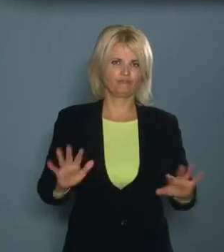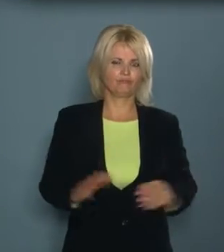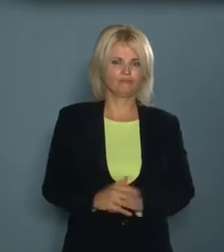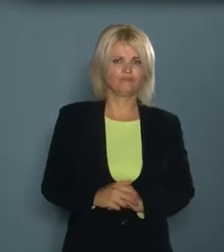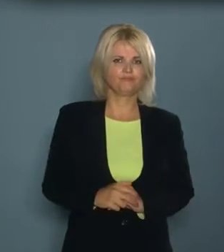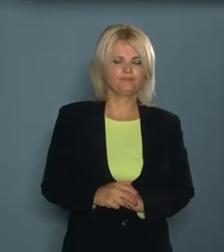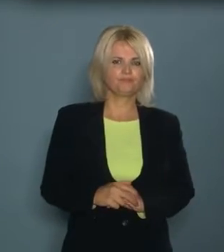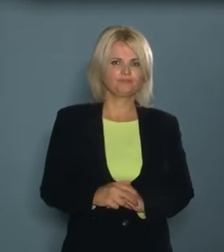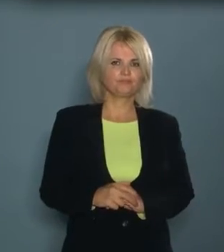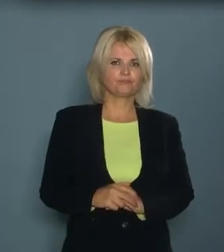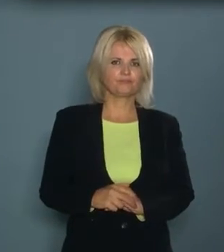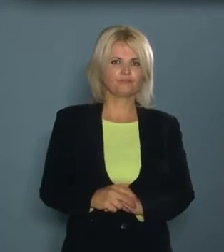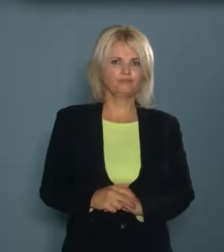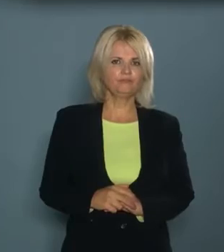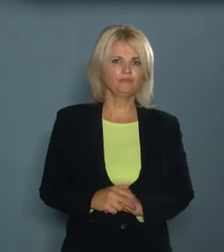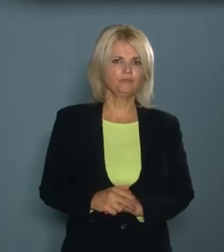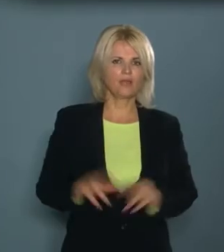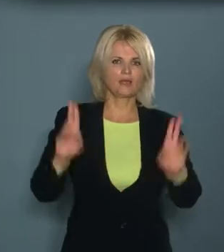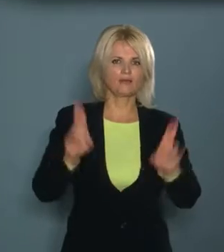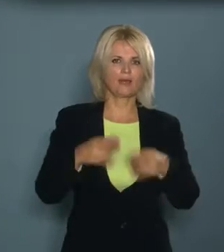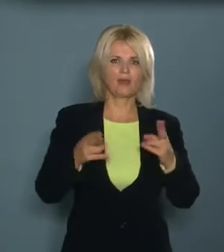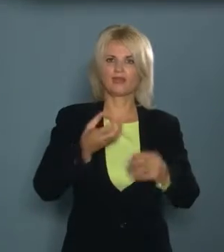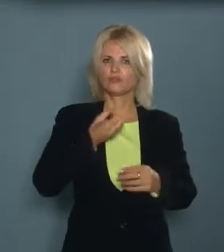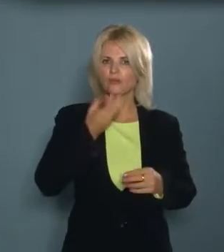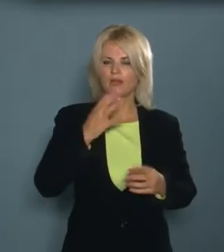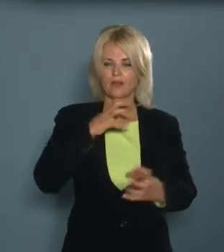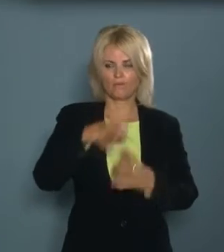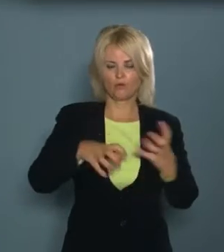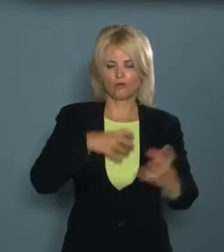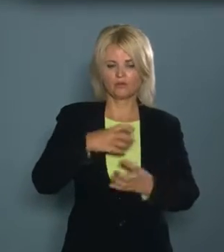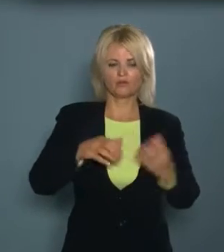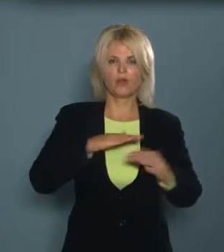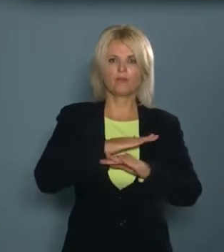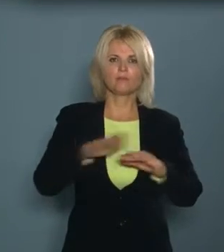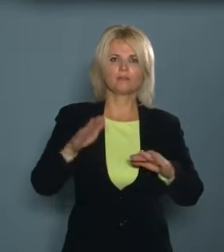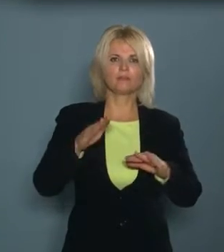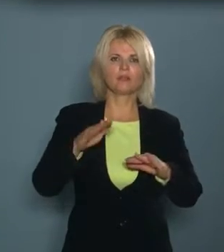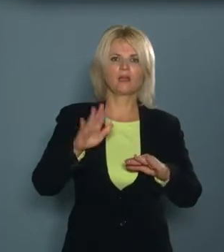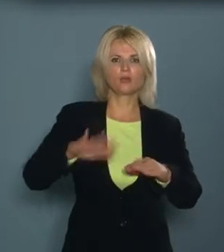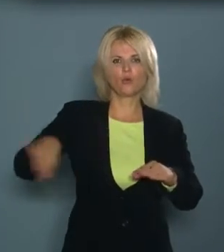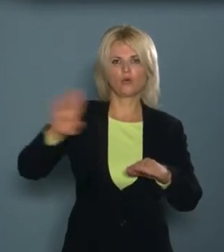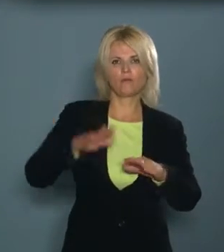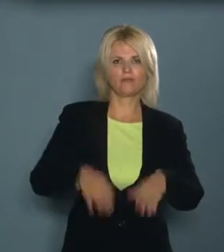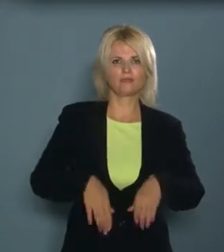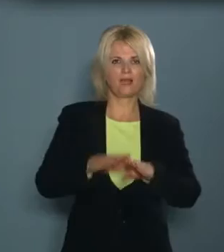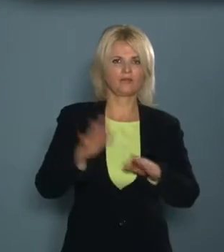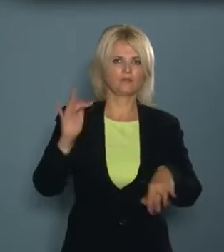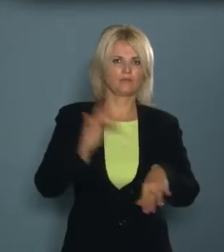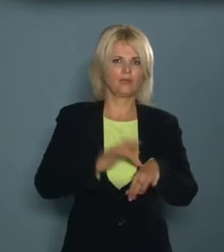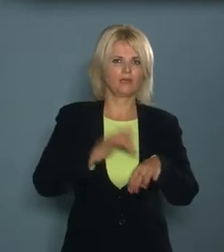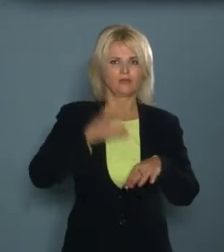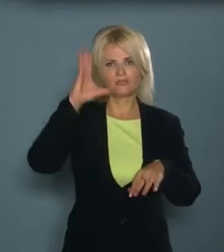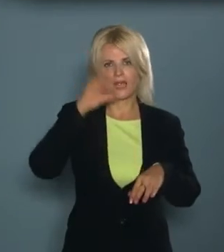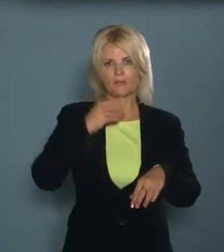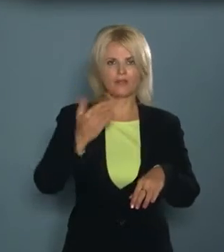kötéséért. Nem csodálkozhatunk tehát, ha a forradalom egyszerre minden honfitársunkat megérintett, az emberek akarták